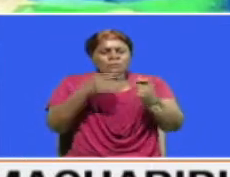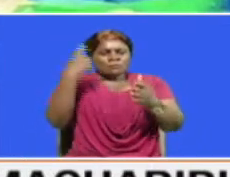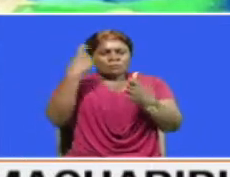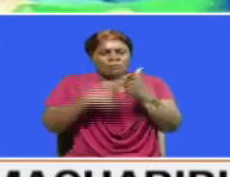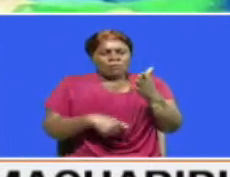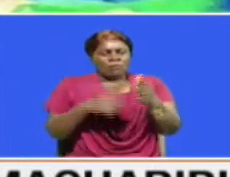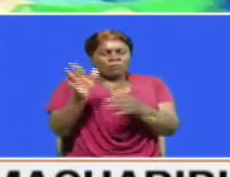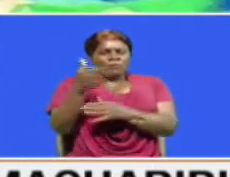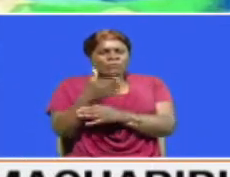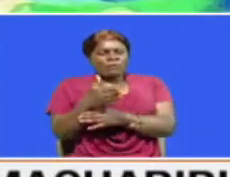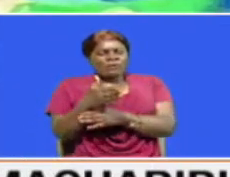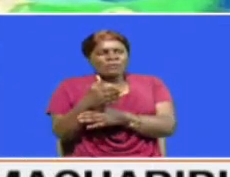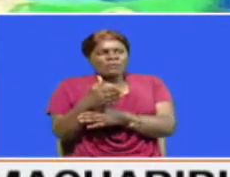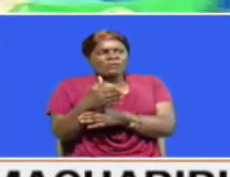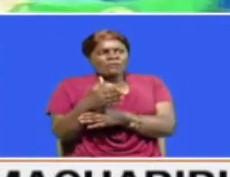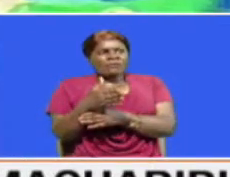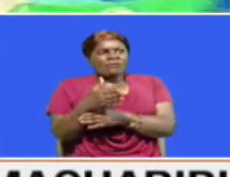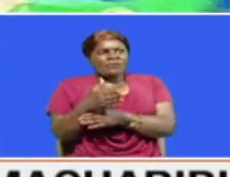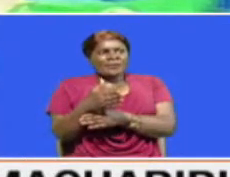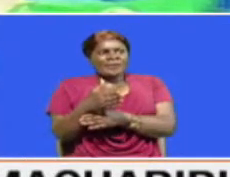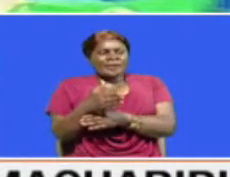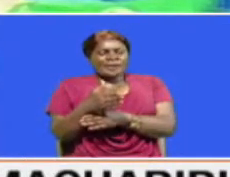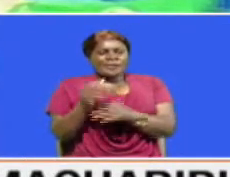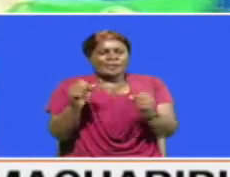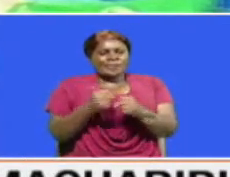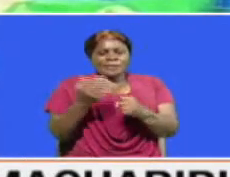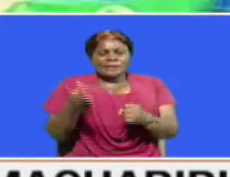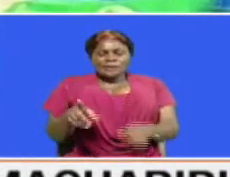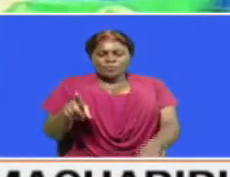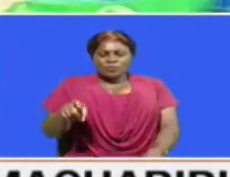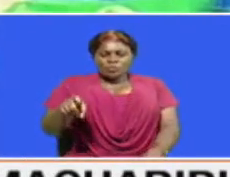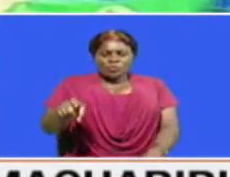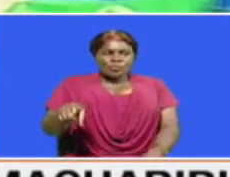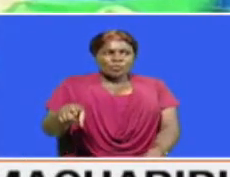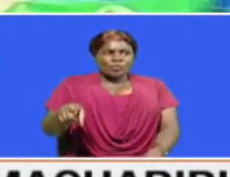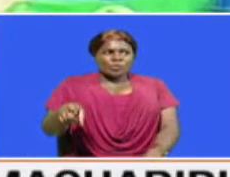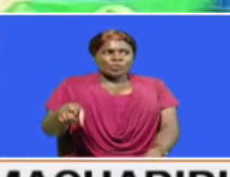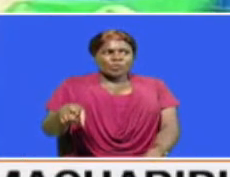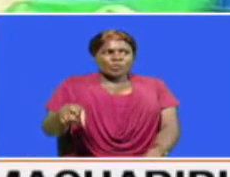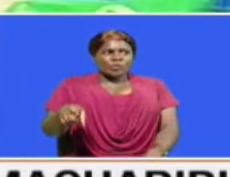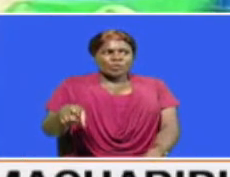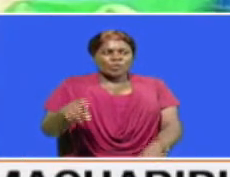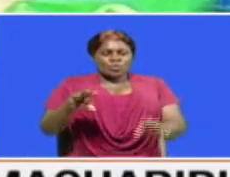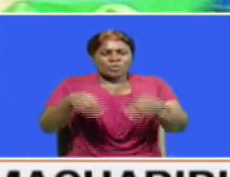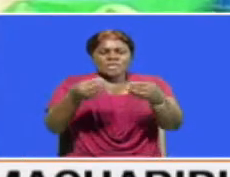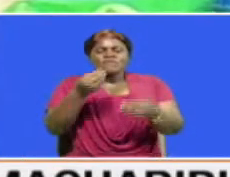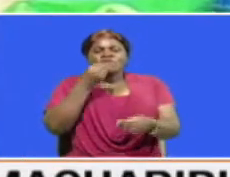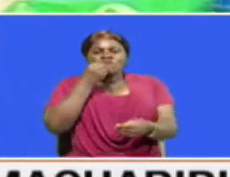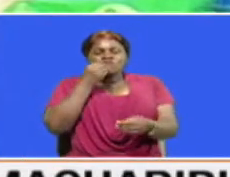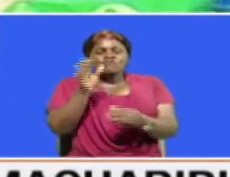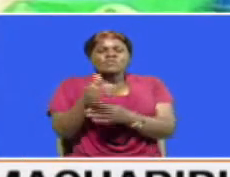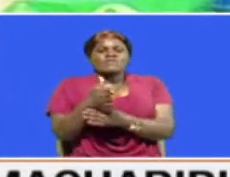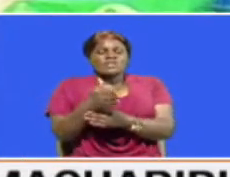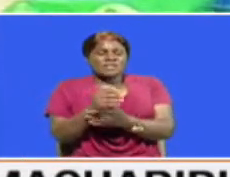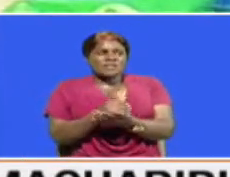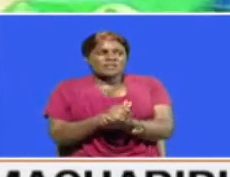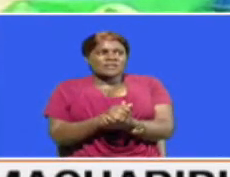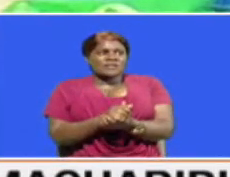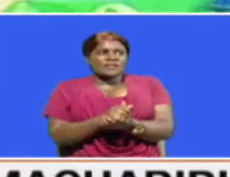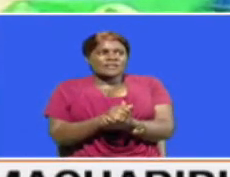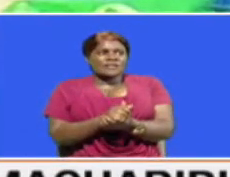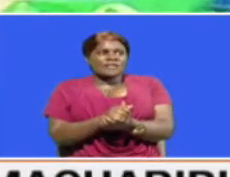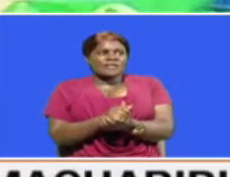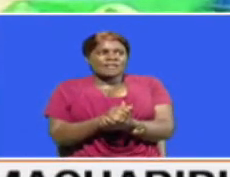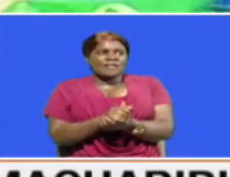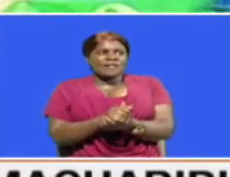ndo tukaparana black soldier fly. So napata hii black soldier fly, unaweza tumia kama feed ingredient. Na kama si